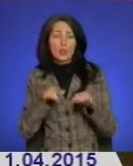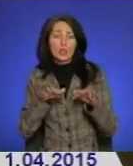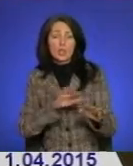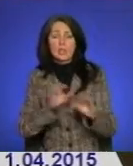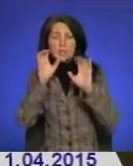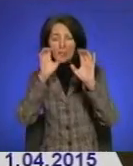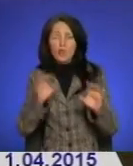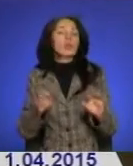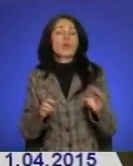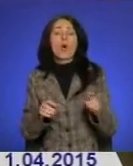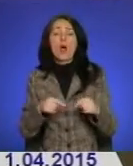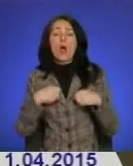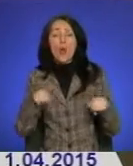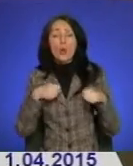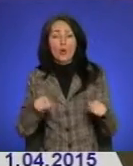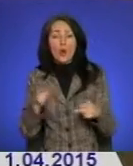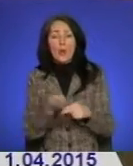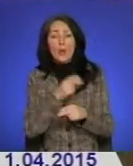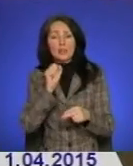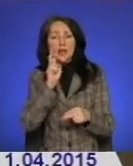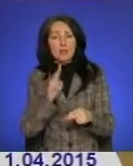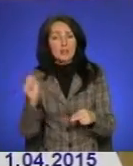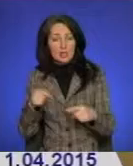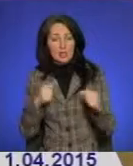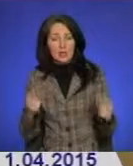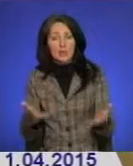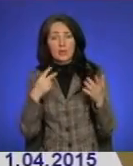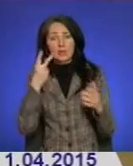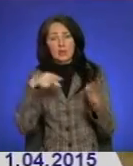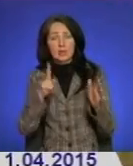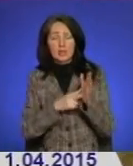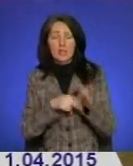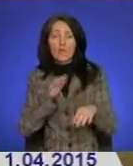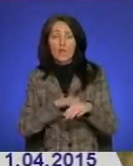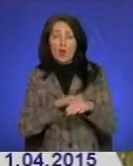обігу підакцизних товарів виявили 27 фактів розповсюдження фальсифікату.